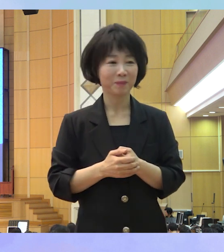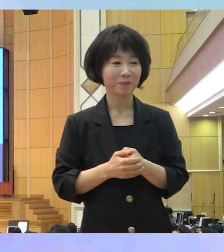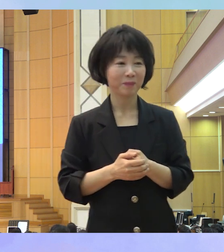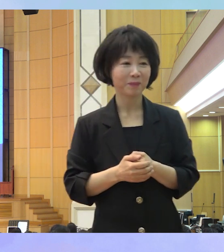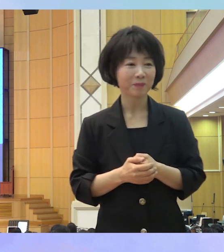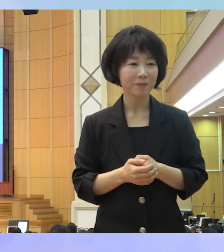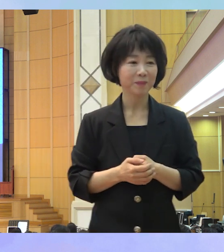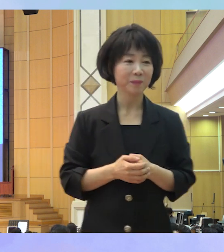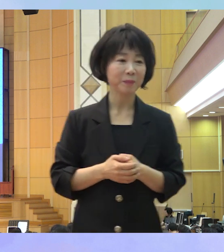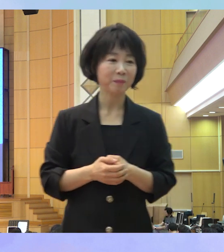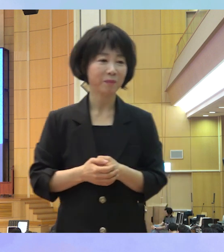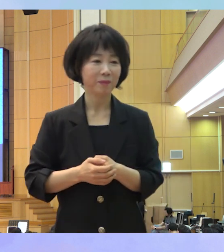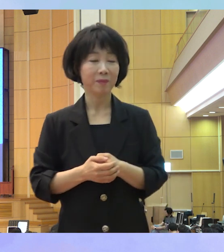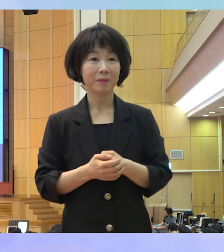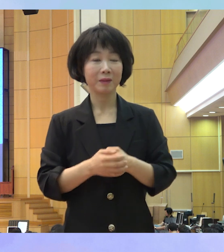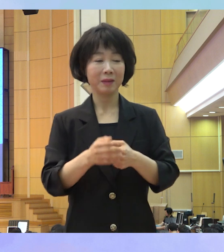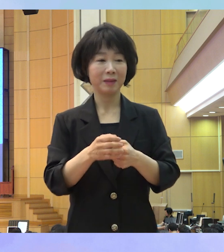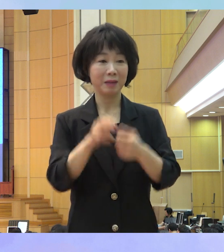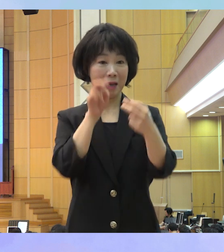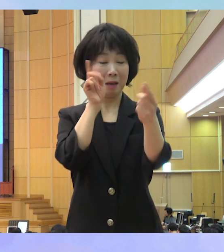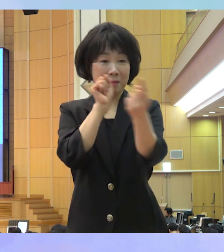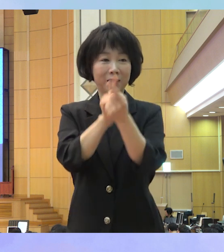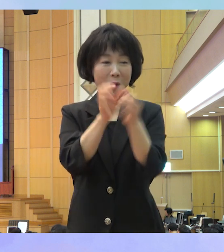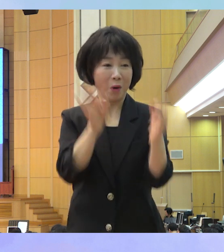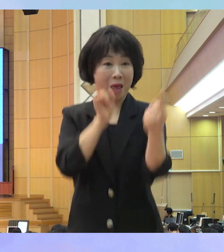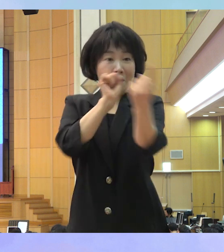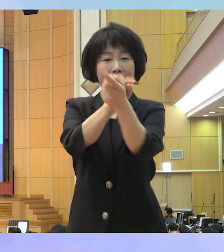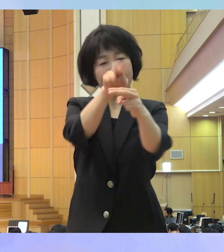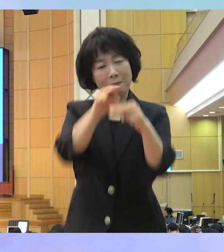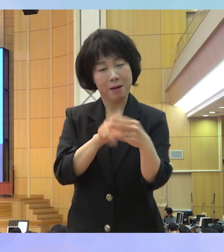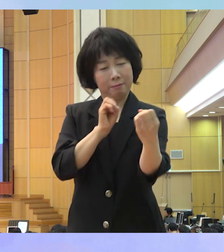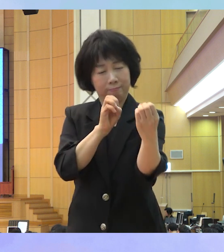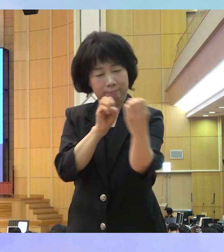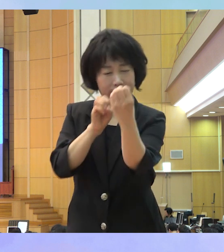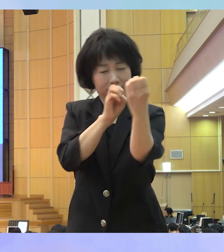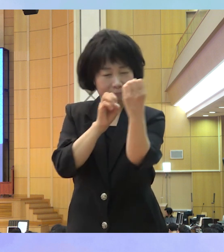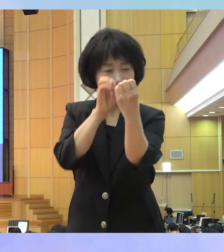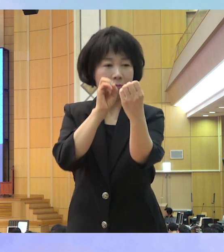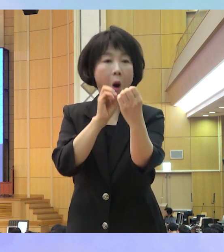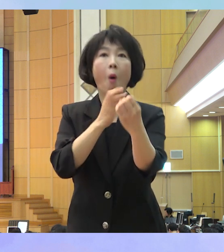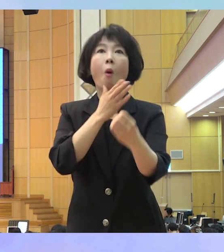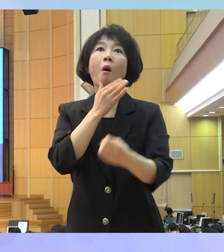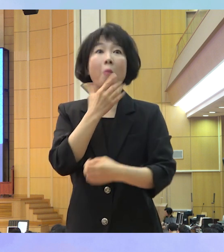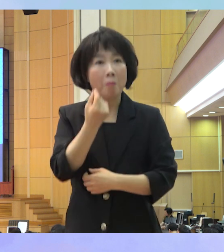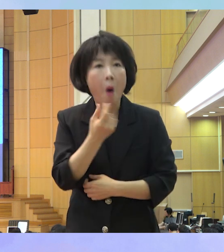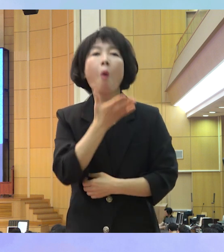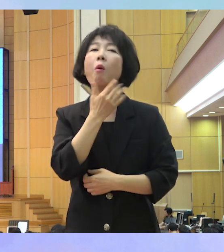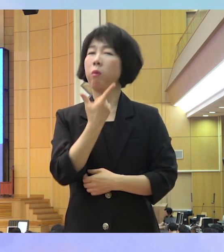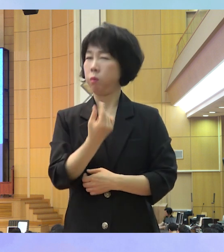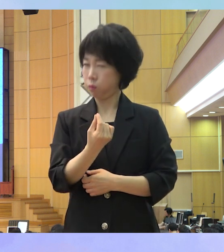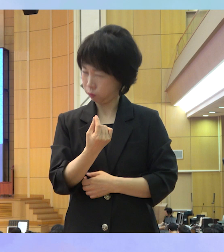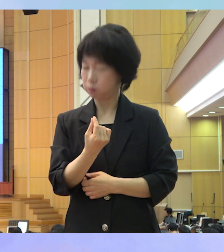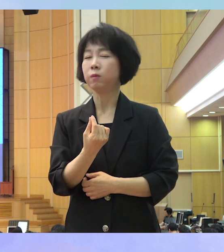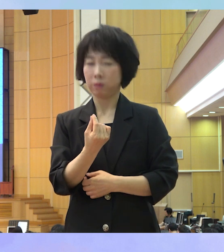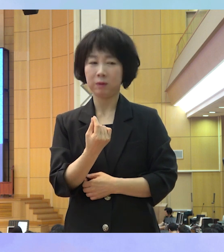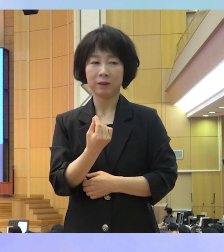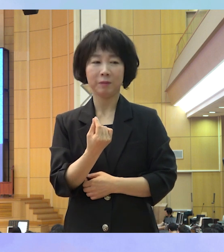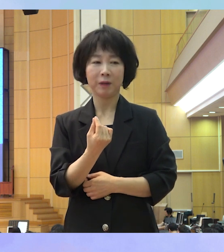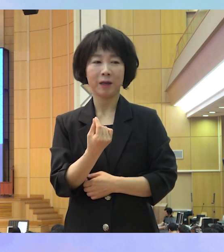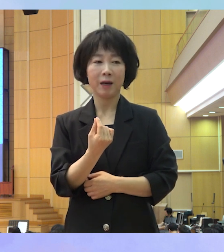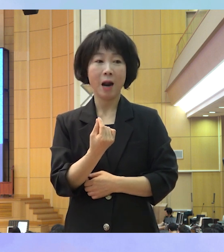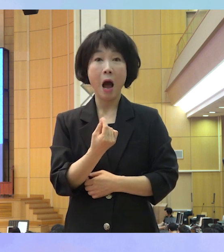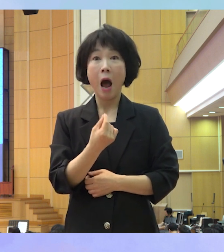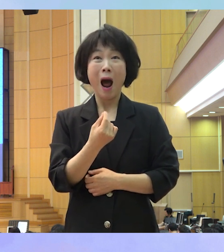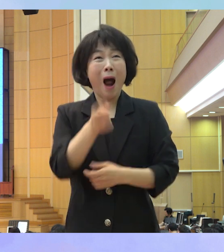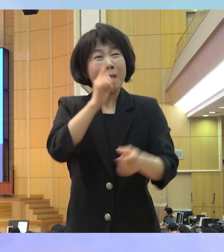너 얘기하지 말고 내 얘기 들어봐. 이렇게 됐어. 그랬구나. 이제 내가 얘기하려는데 또